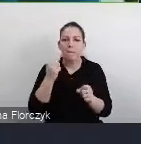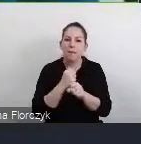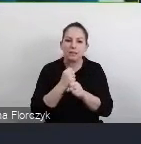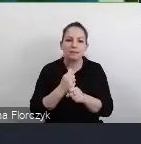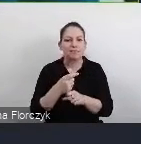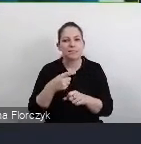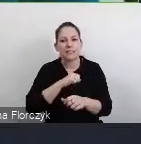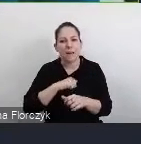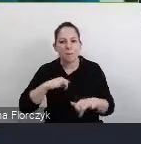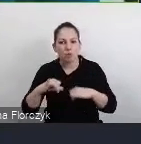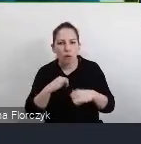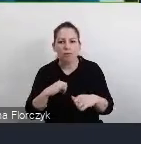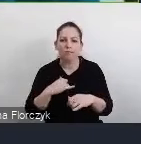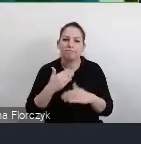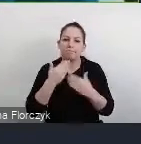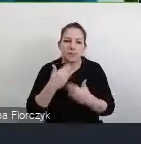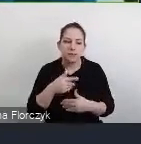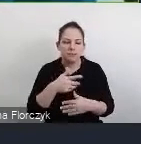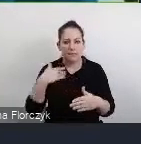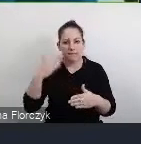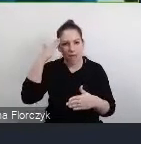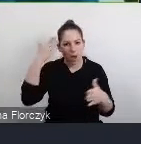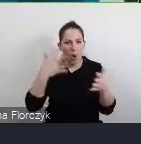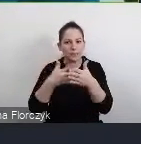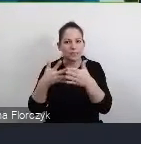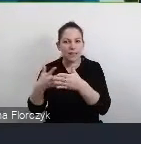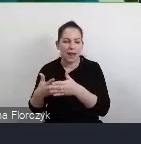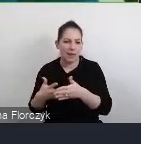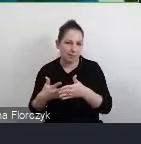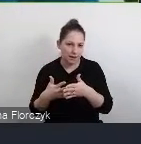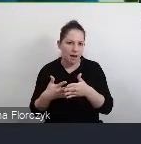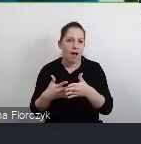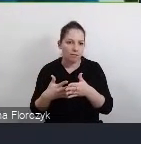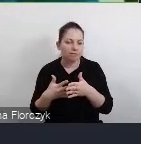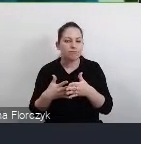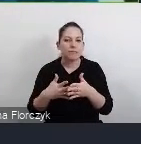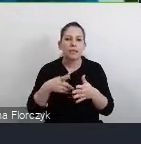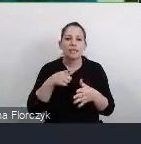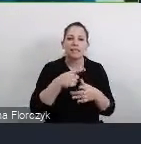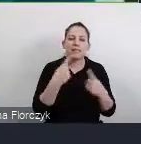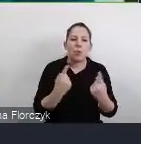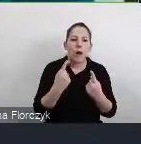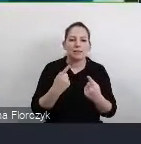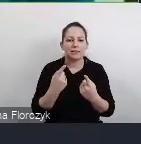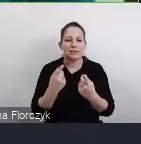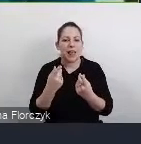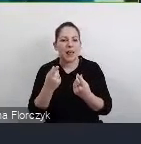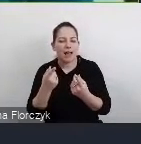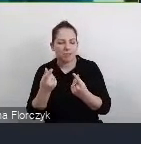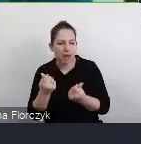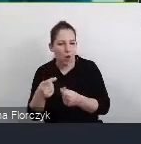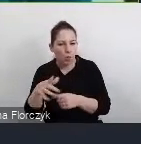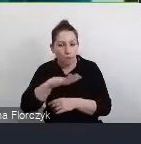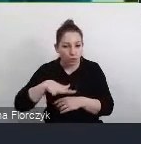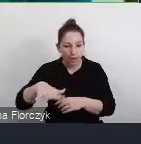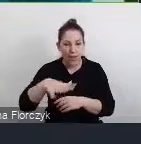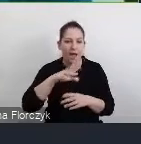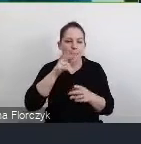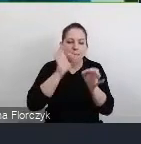samorządu, pozwalające ocenić nawet tą sytuację społeczno-ekonomiczną naszej gminy w tych poszczególnych obszarach,